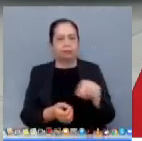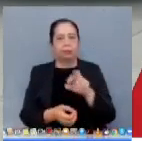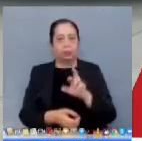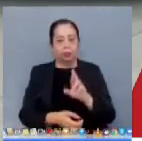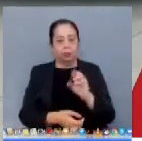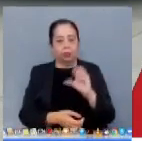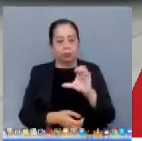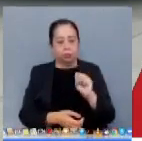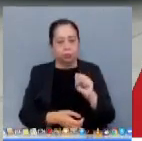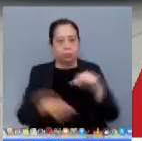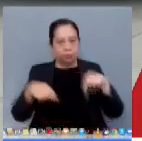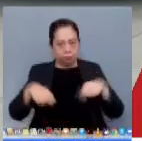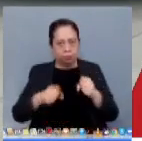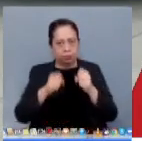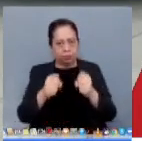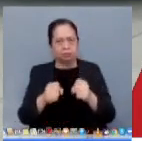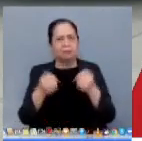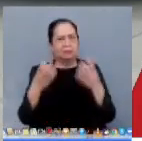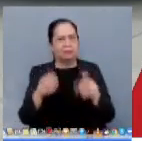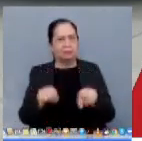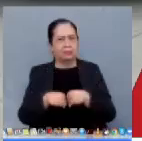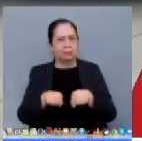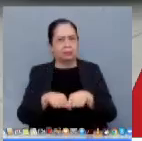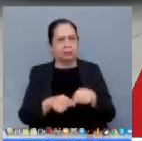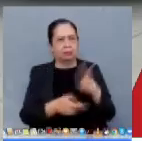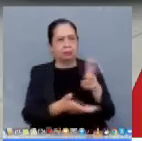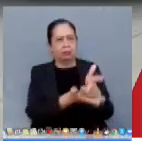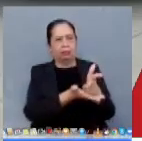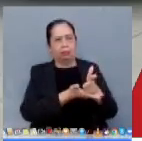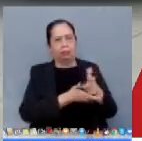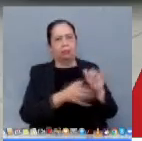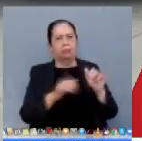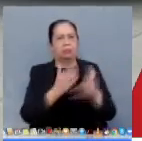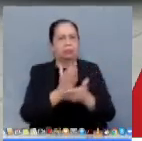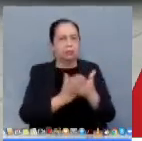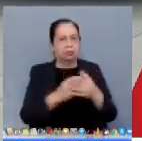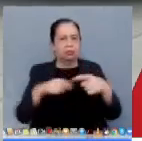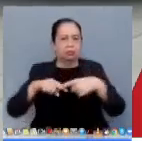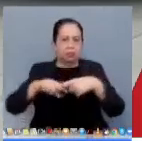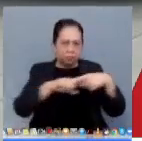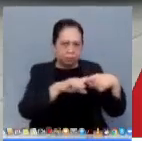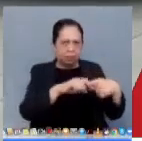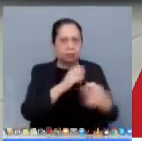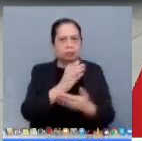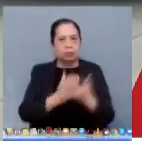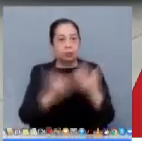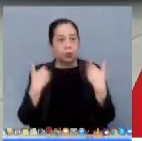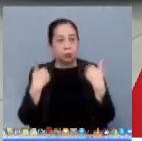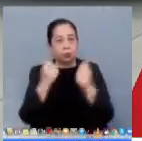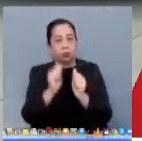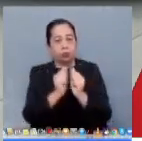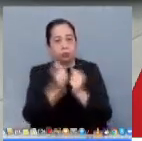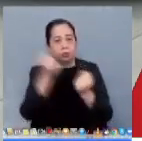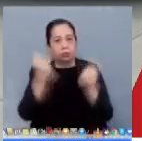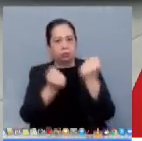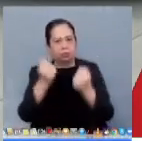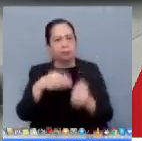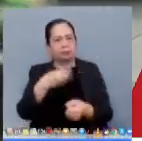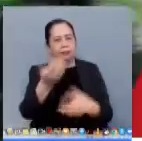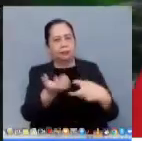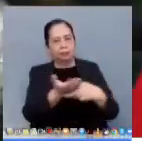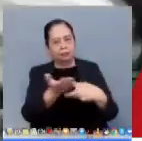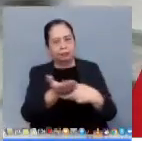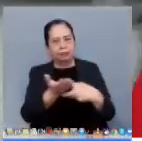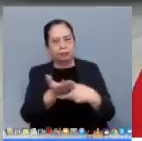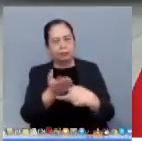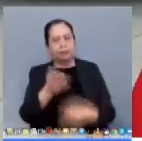ngayon, marami dito ng mga nakahambalang ng mga sasakyan. Yung iba na tow, habang yung mga may driver naman na tinikita na lang ng mga tauhan ng MMDA.